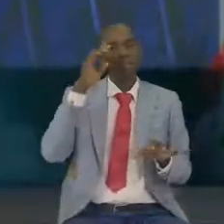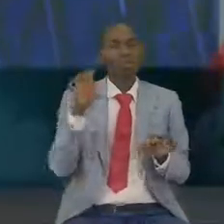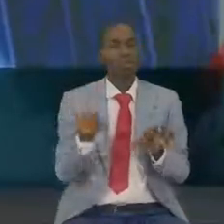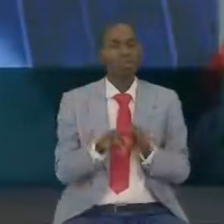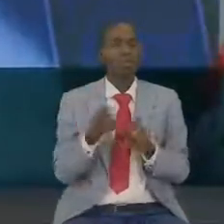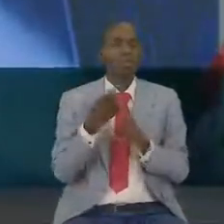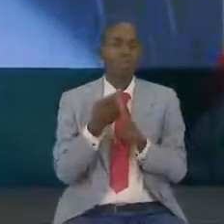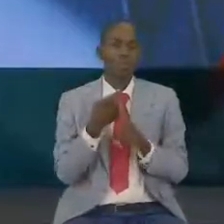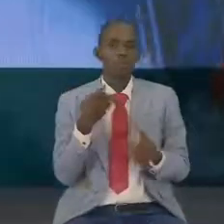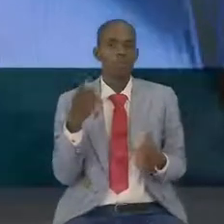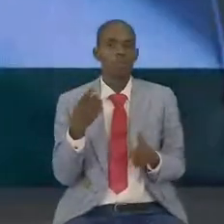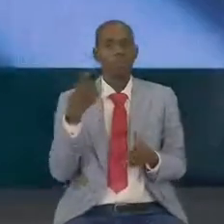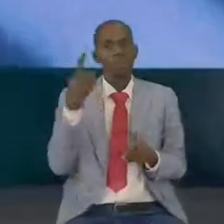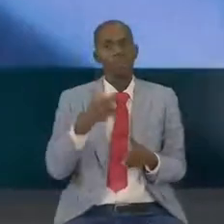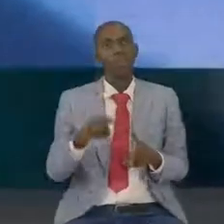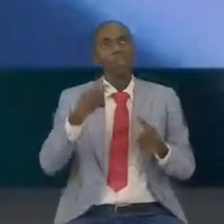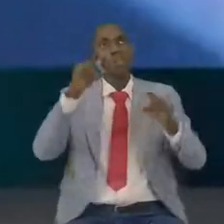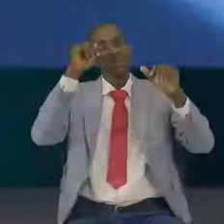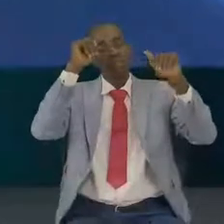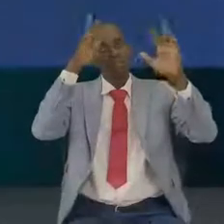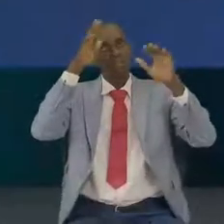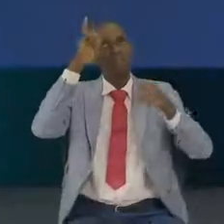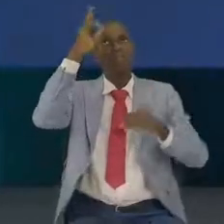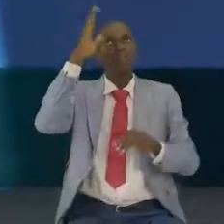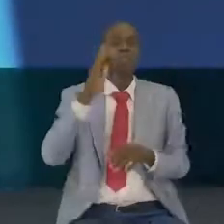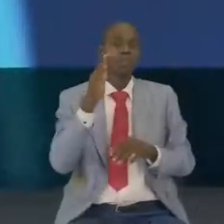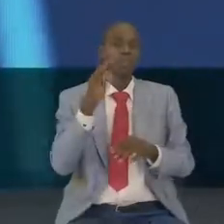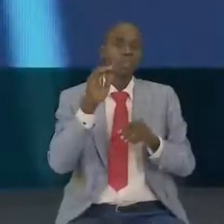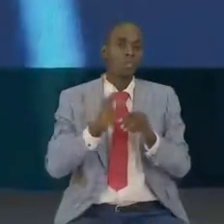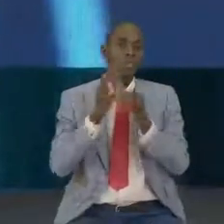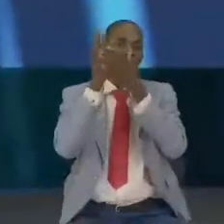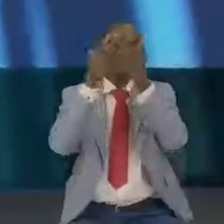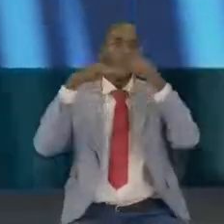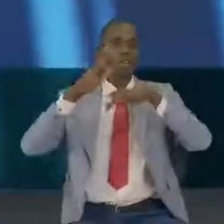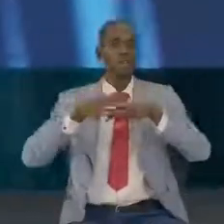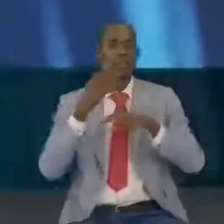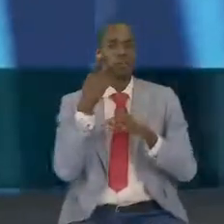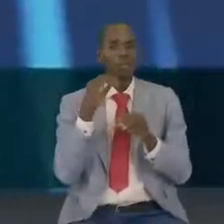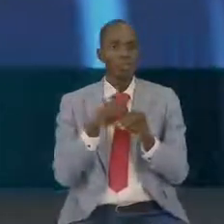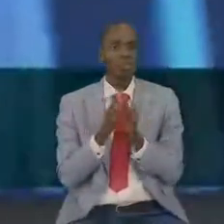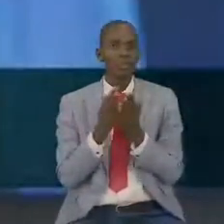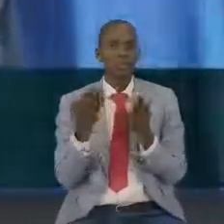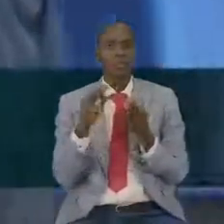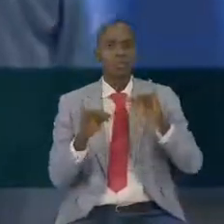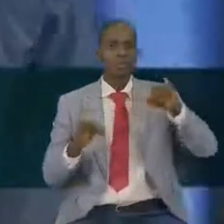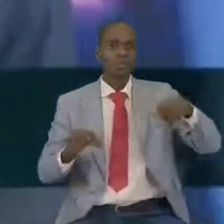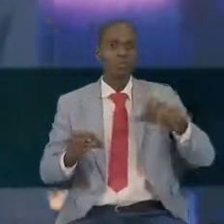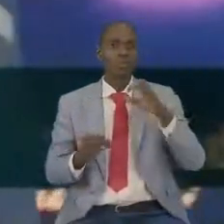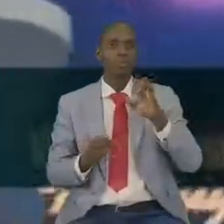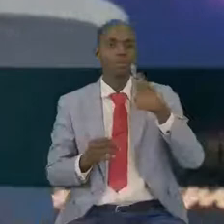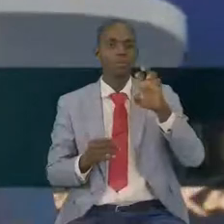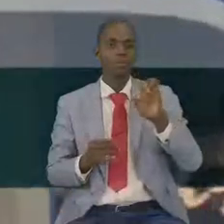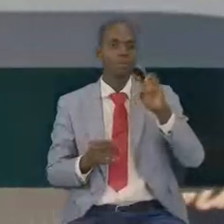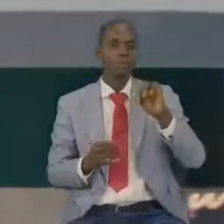l'alliance la plus élevée de notre Père Dieu qui est au ciel. Jérémie chapitre